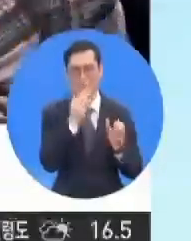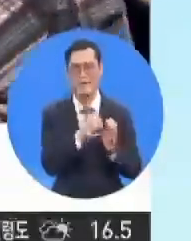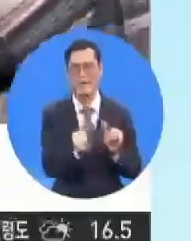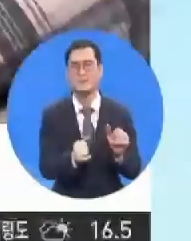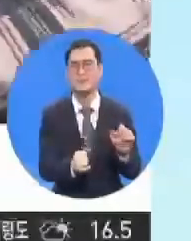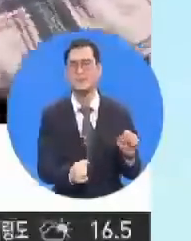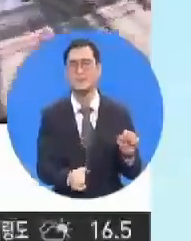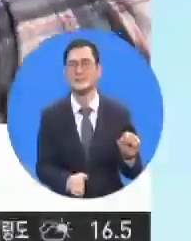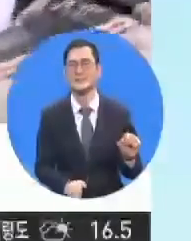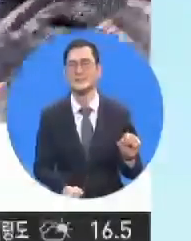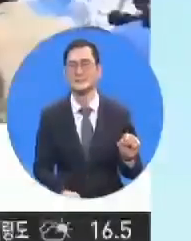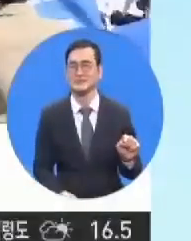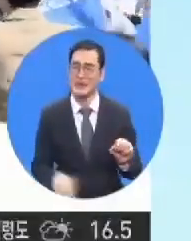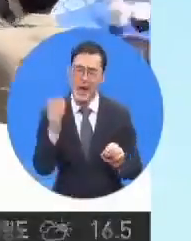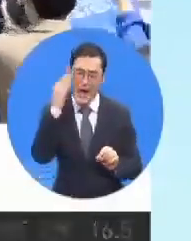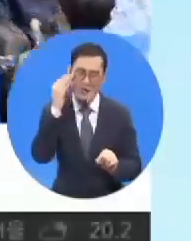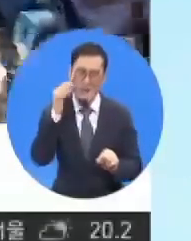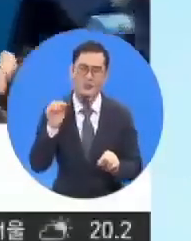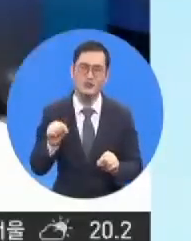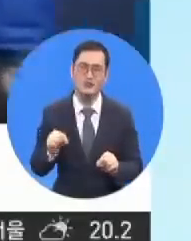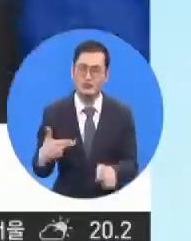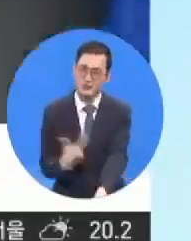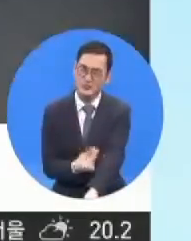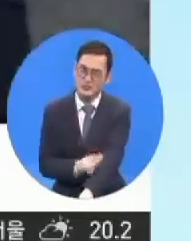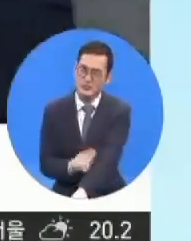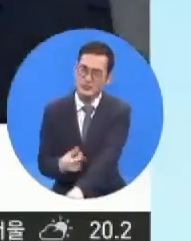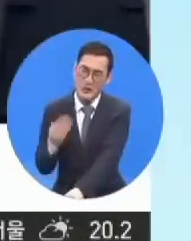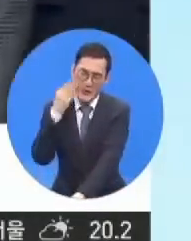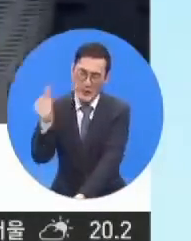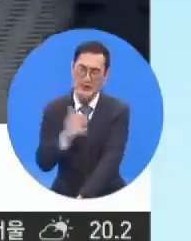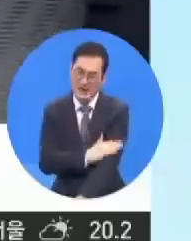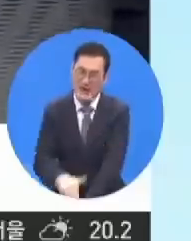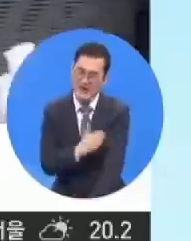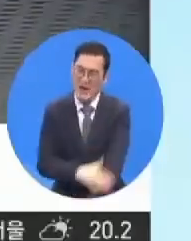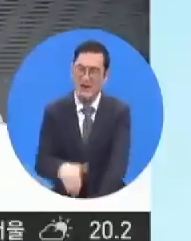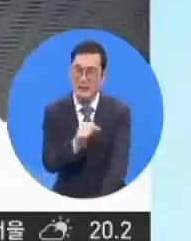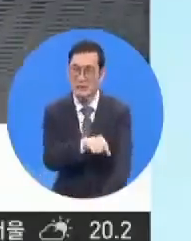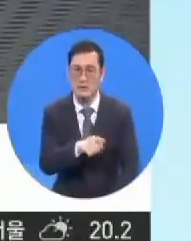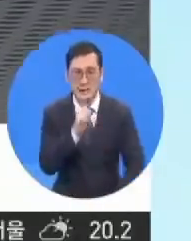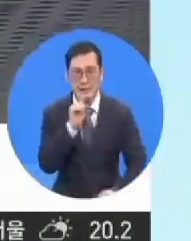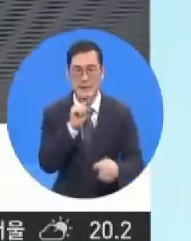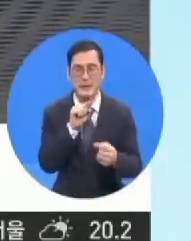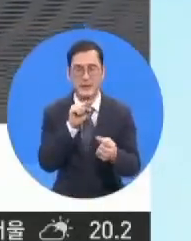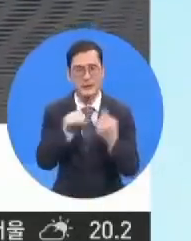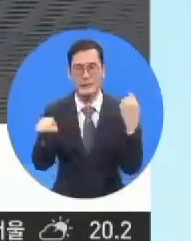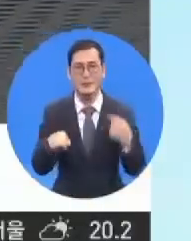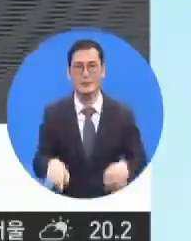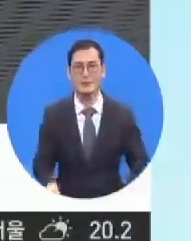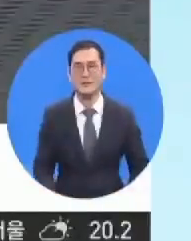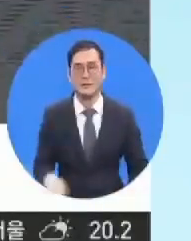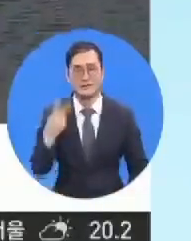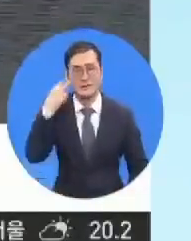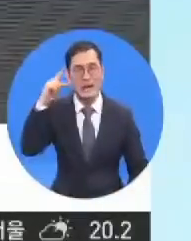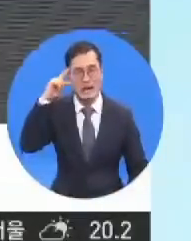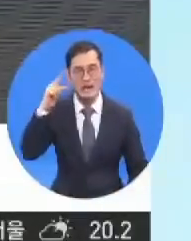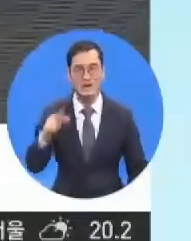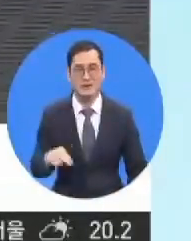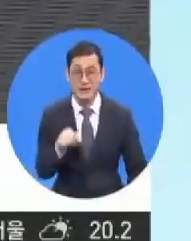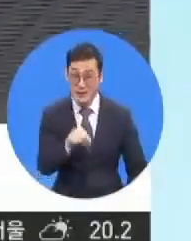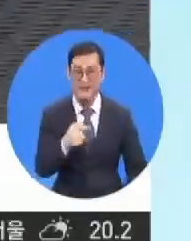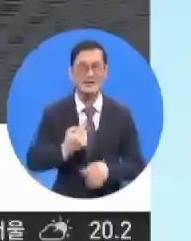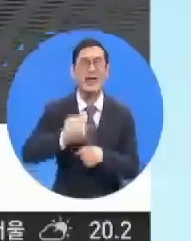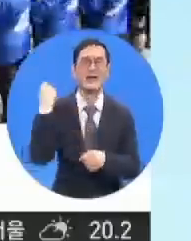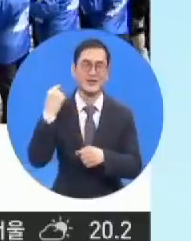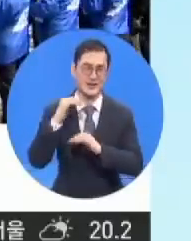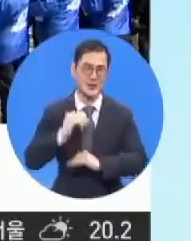못했다. 아하. 그러니까 어찌 보면 박영선 후보가 지금 여러 가지 방어를 하다 너무 급하다 보니 네. 일단은 맞겠다고 해서 기사를